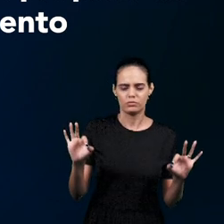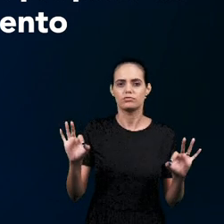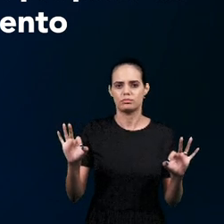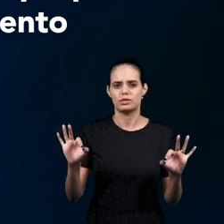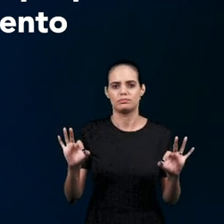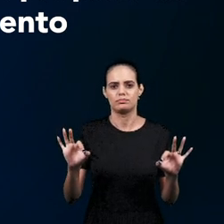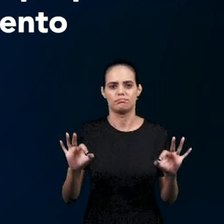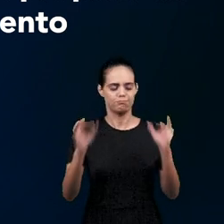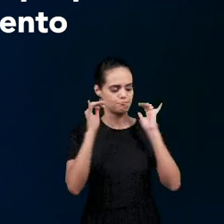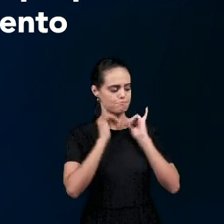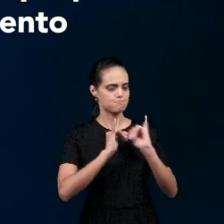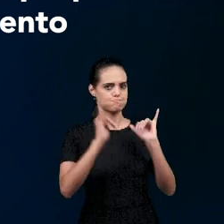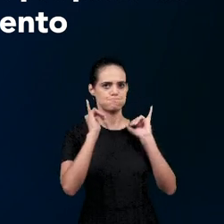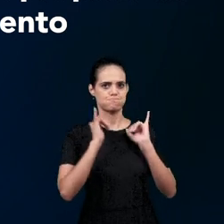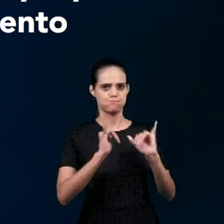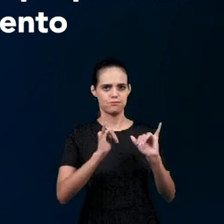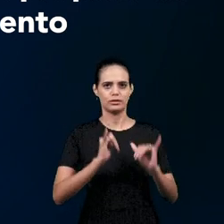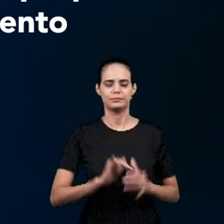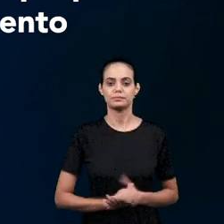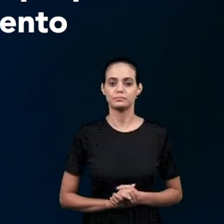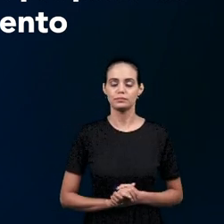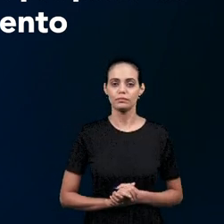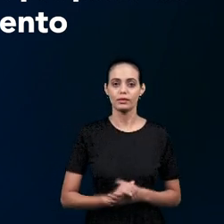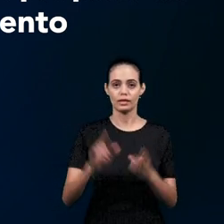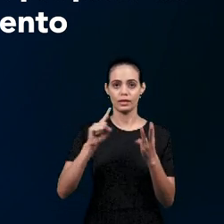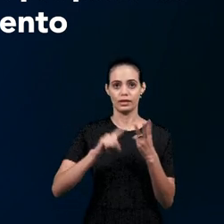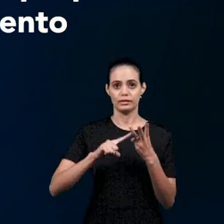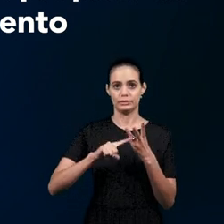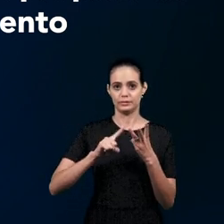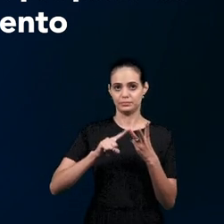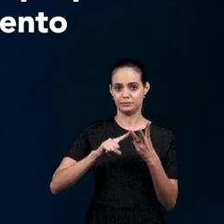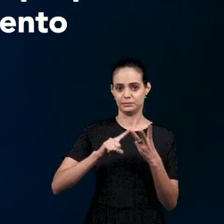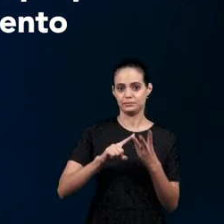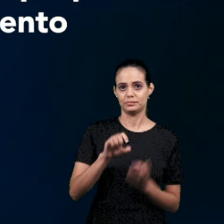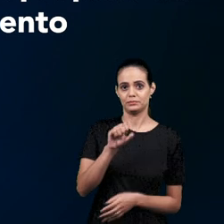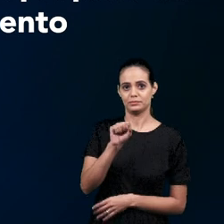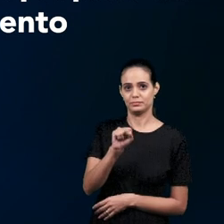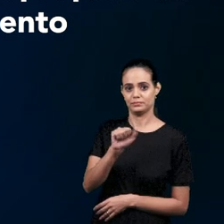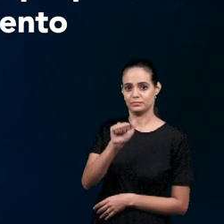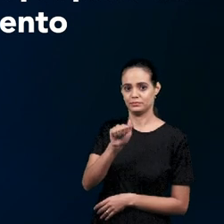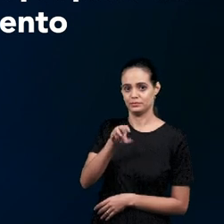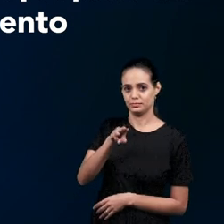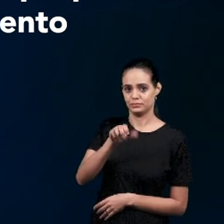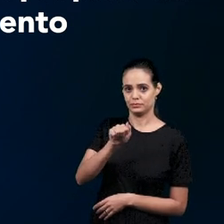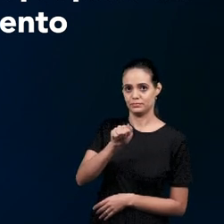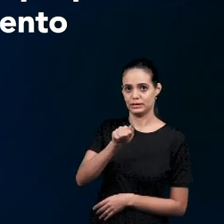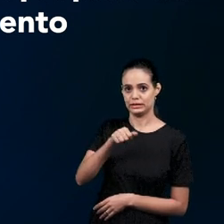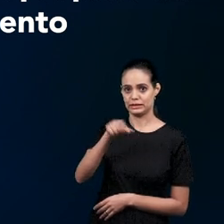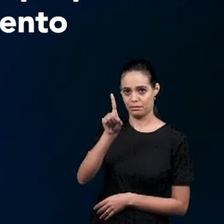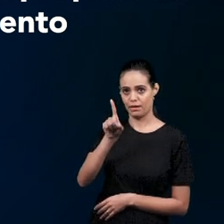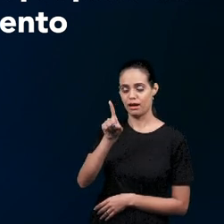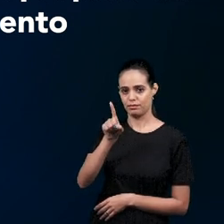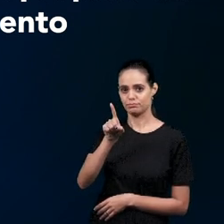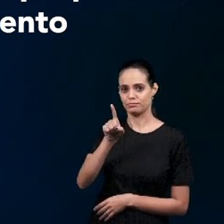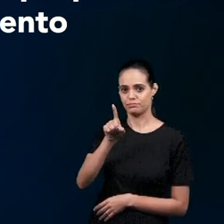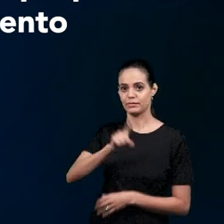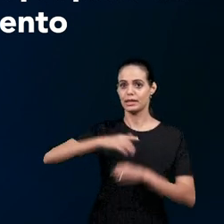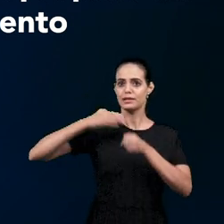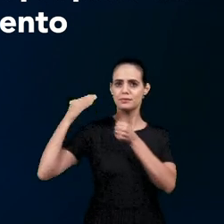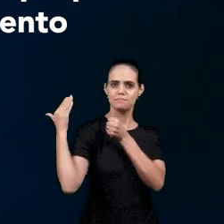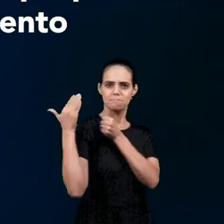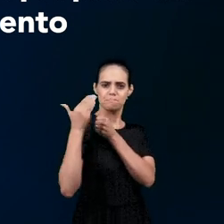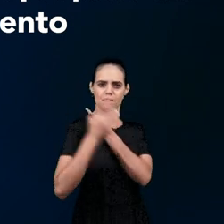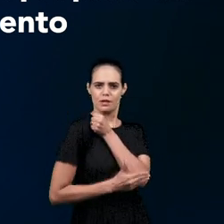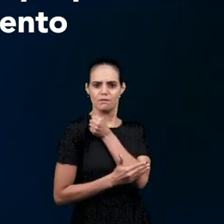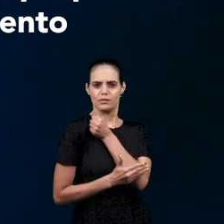epulilo watatu. Le troisième a été Sama, qui a défendu le champ de lentilles tout